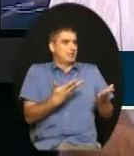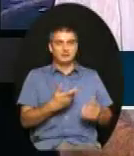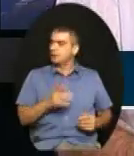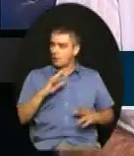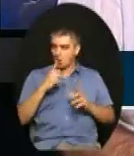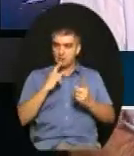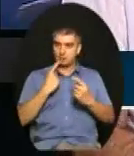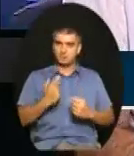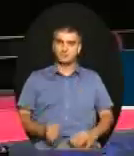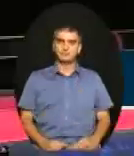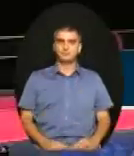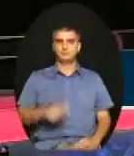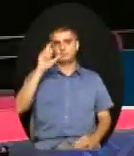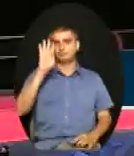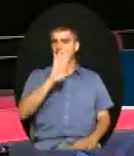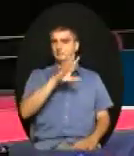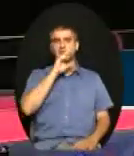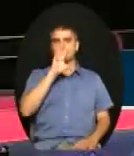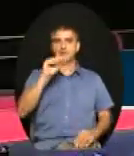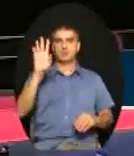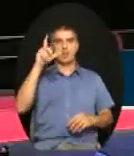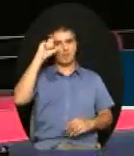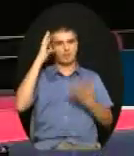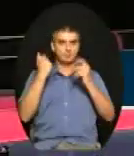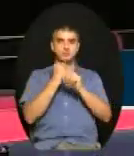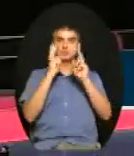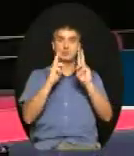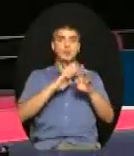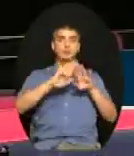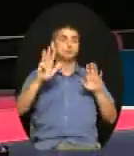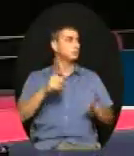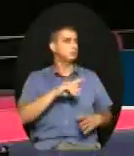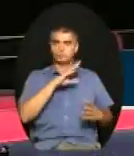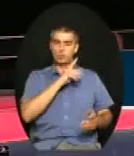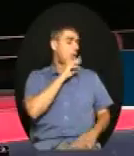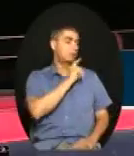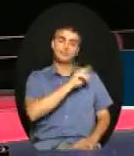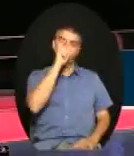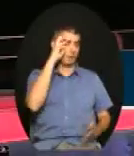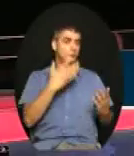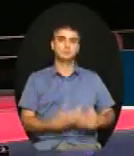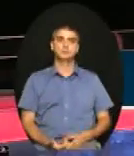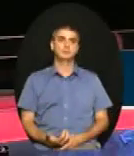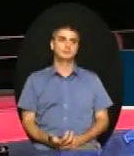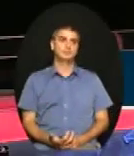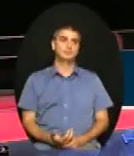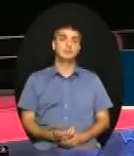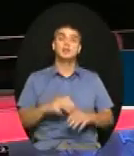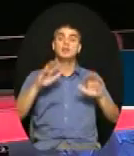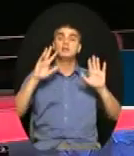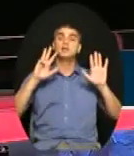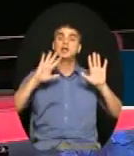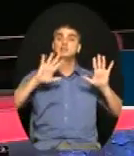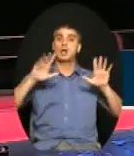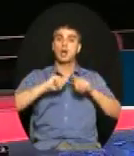להסדר מדיני? אבל נתניהו דיבר עם אבו מאזן, הוא עשה הקפאה 9 חודשים, ודיבר עם אבו מאזן. הוא לא דיבר עם אבו מאזן. במשך 10 חודשים